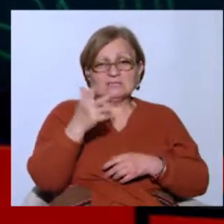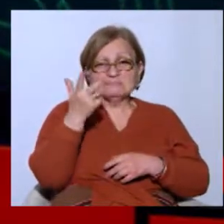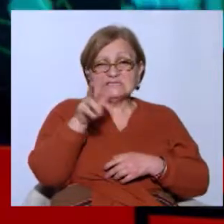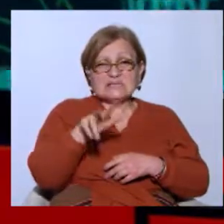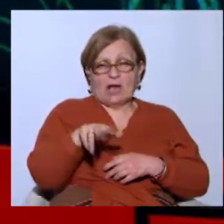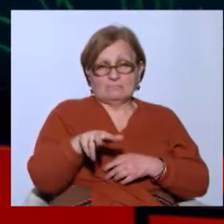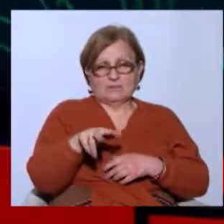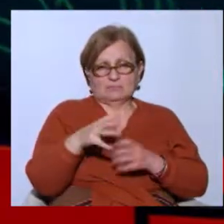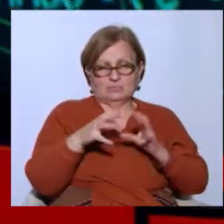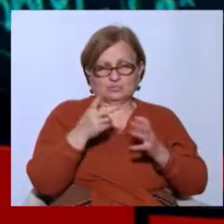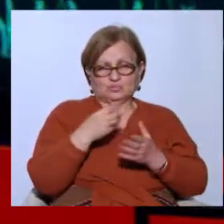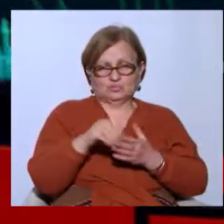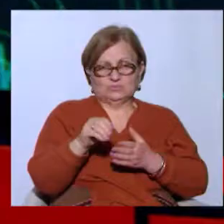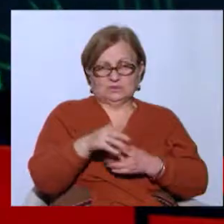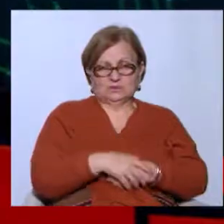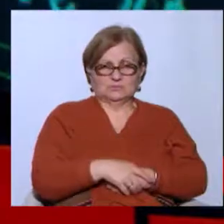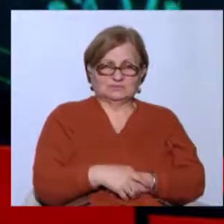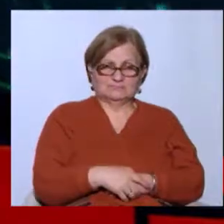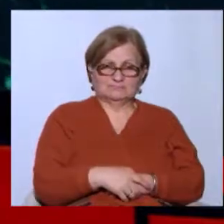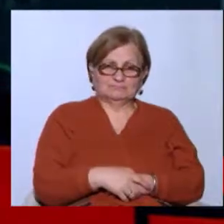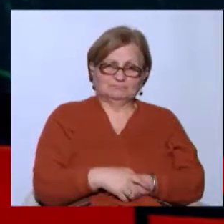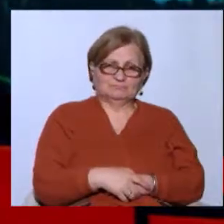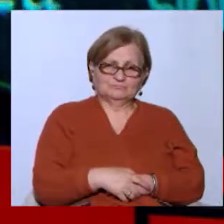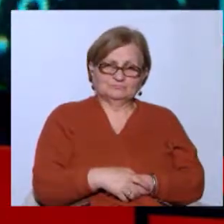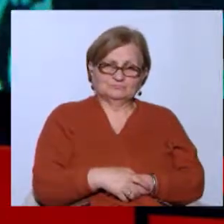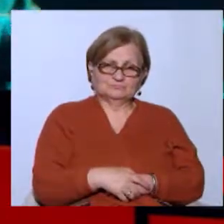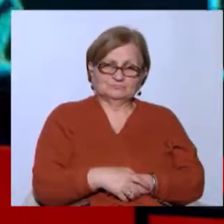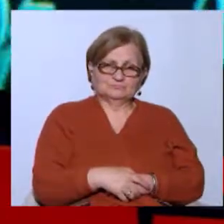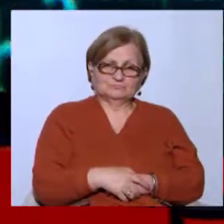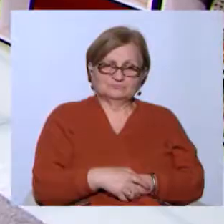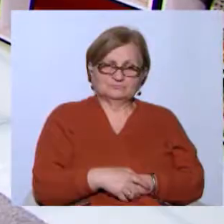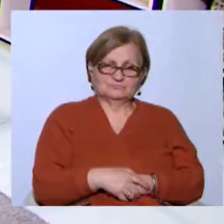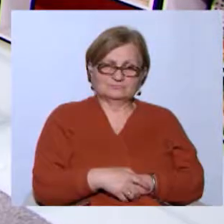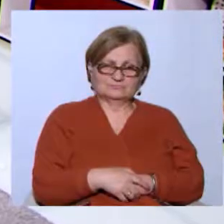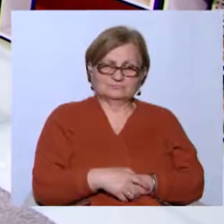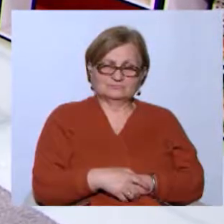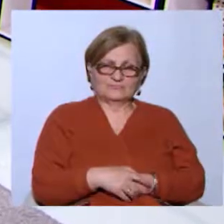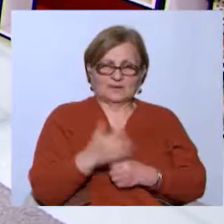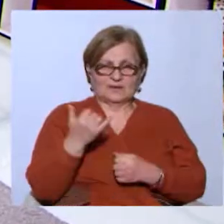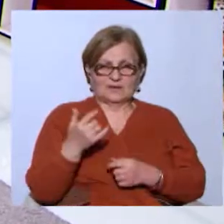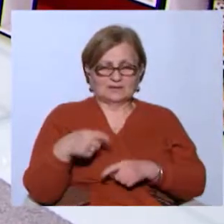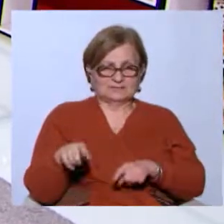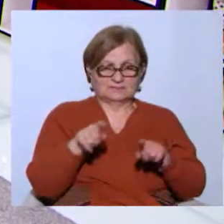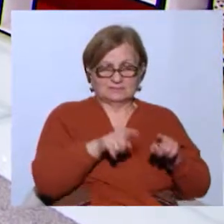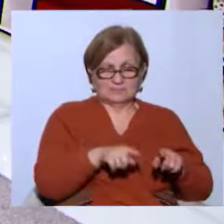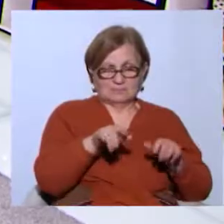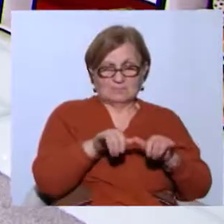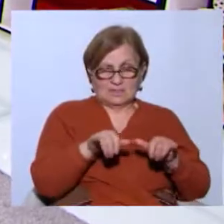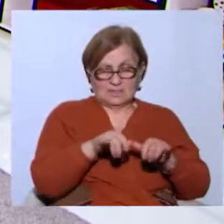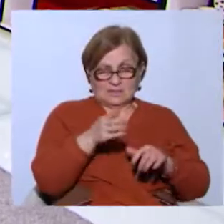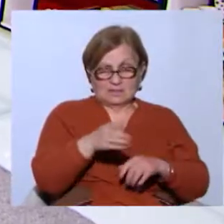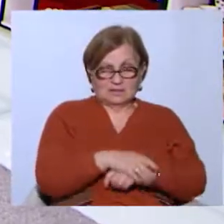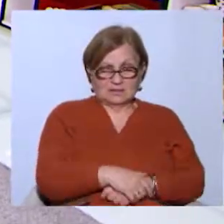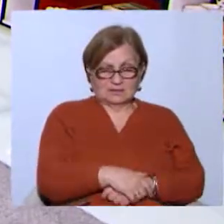კარგი, ძალიან კარგი. დავალებაც მივიღეთ. ახლა აი გადმოვინაცვლოთ მაგიდასთან და